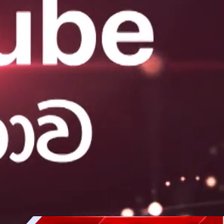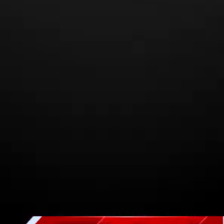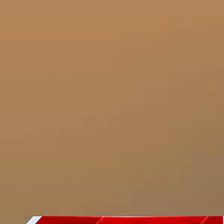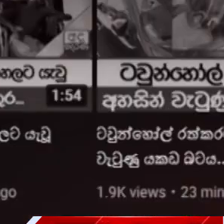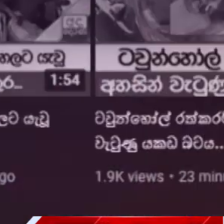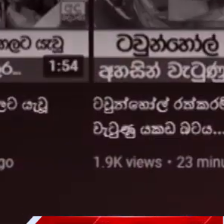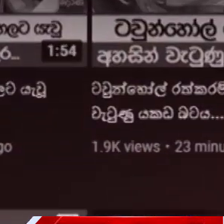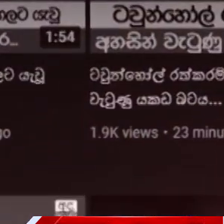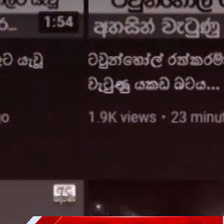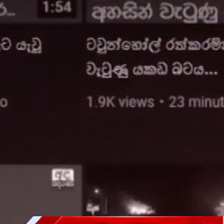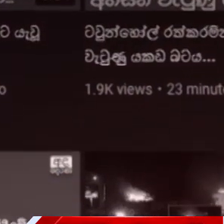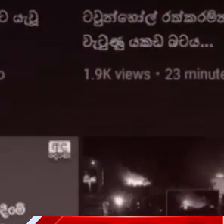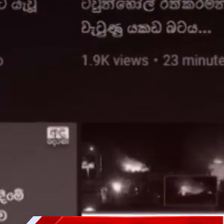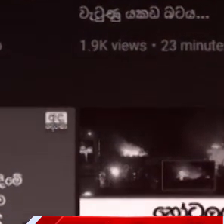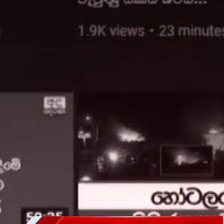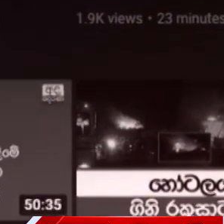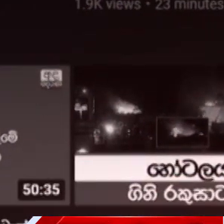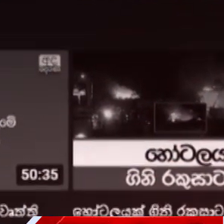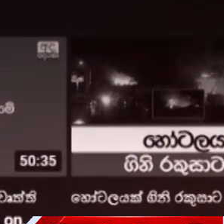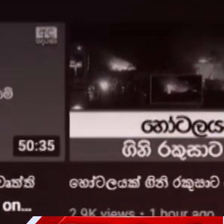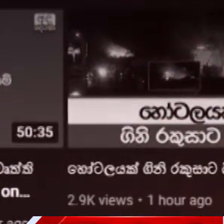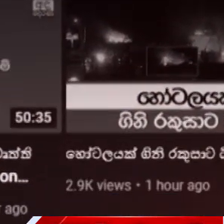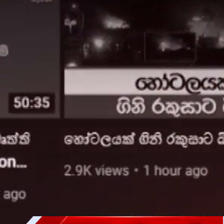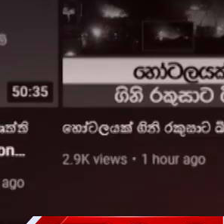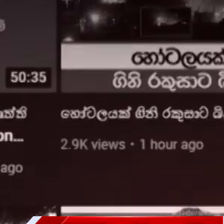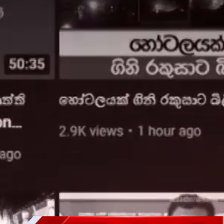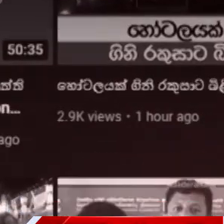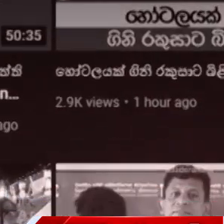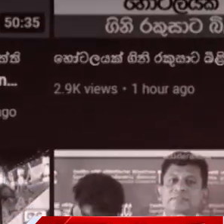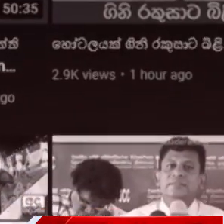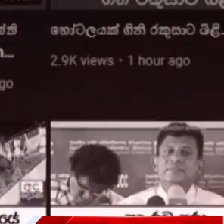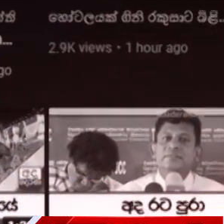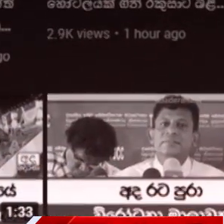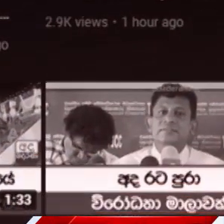නාලිකාව YouTube අද දෙරණ දැන්ම subscribe කරන්න.